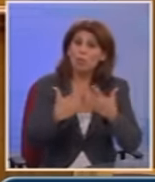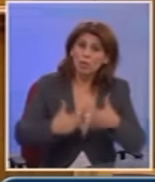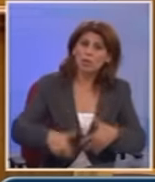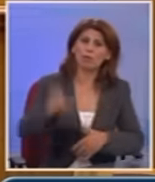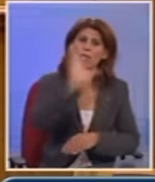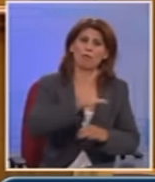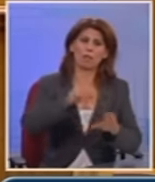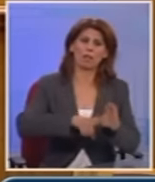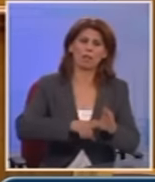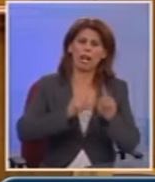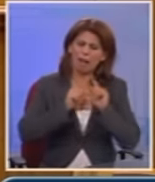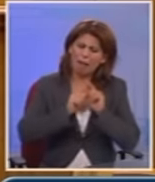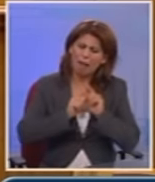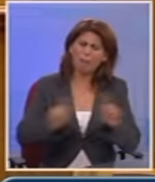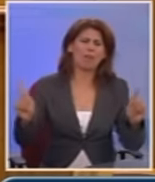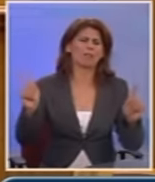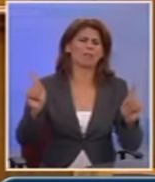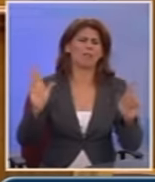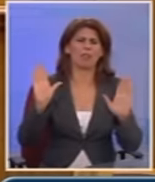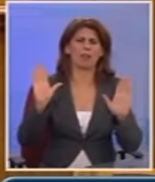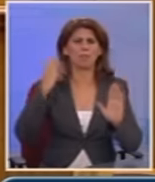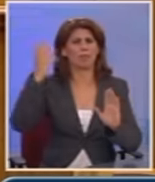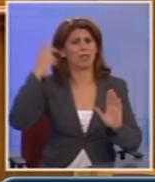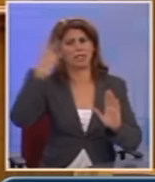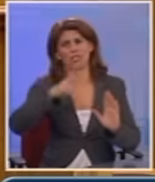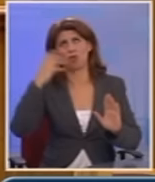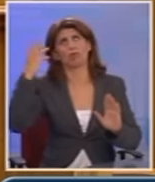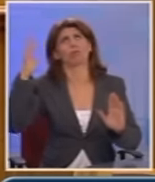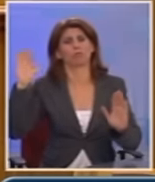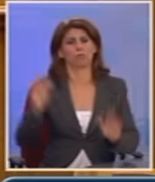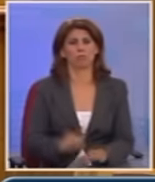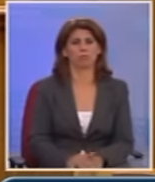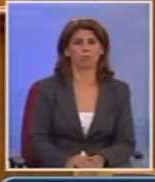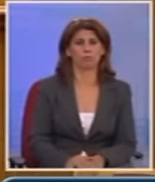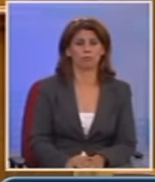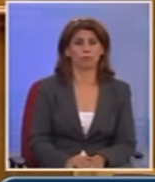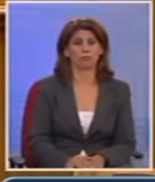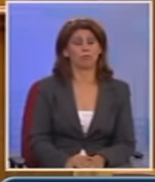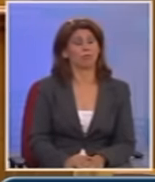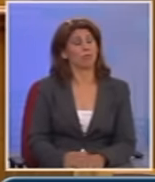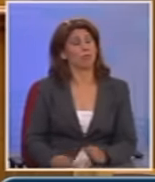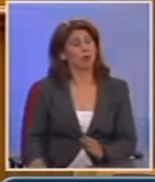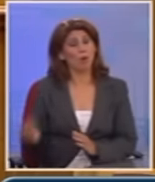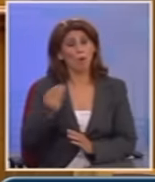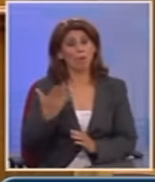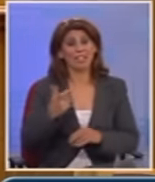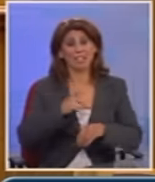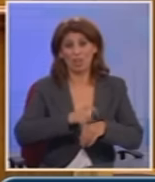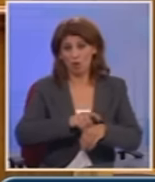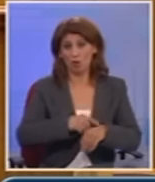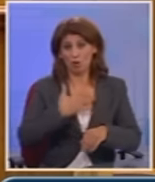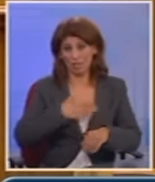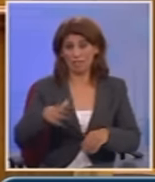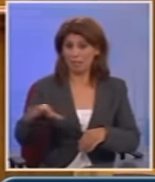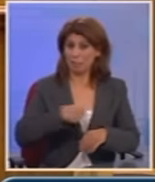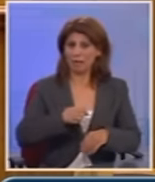Ευρωπαϊκής Ένωσης, που καμία σχέση δεν είχε με τις φαντασιώσεις σας. Κυρίως όμως πήρατε χρόνο